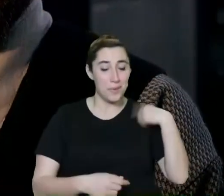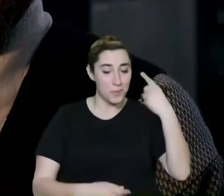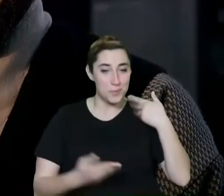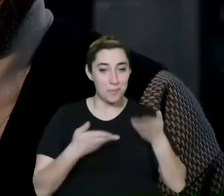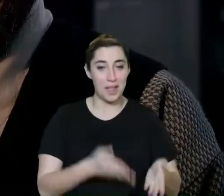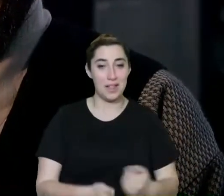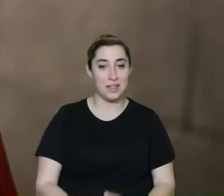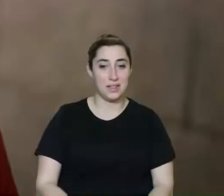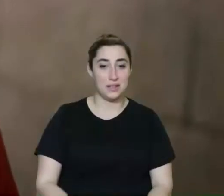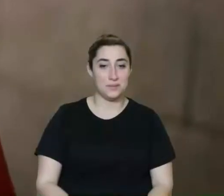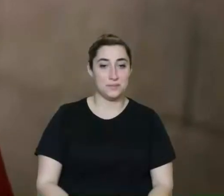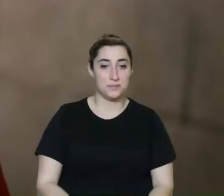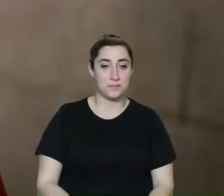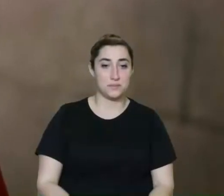demiştim.